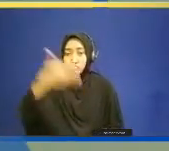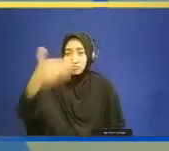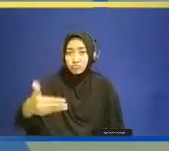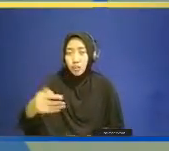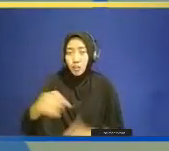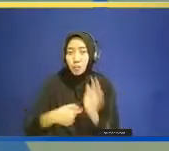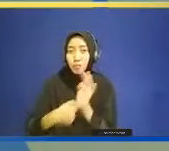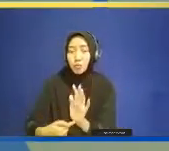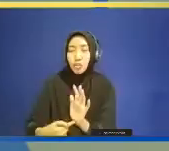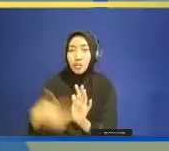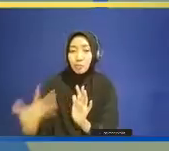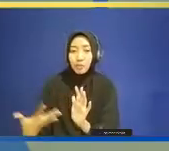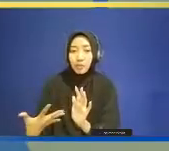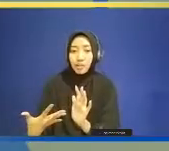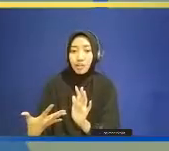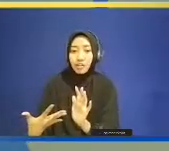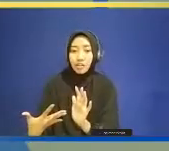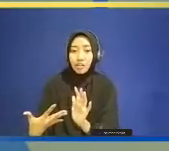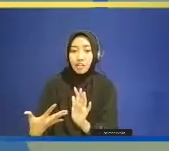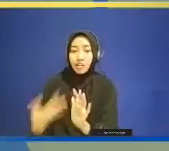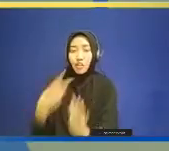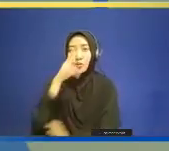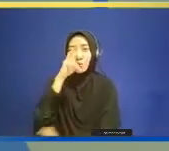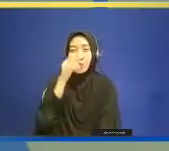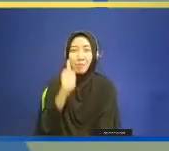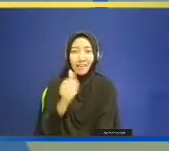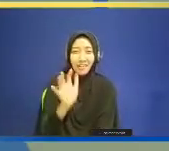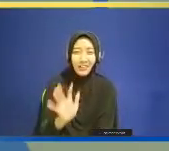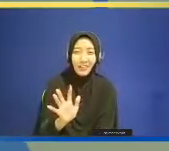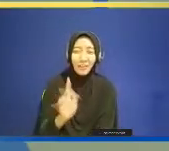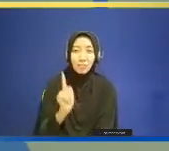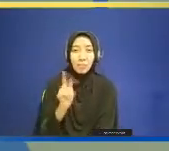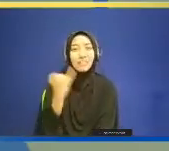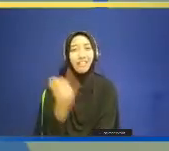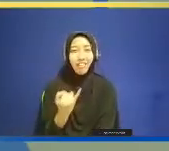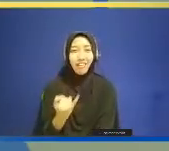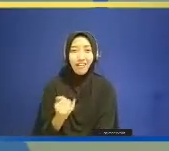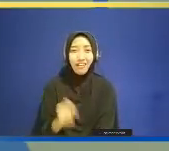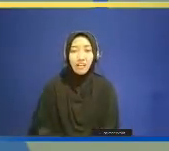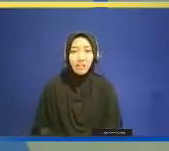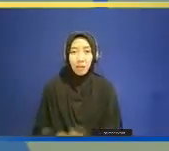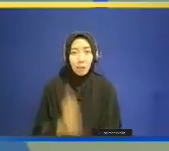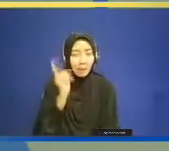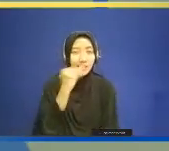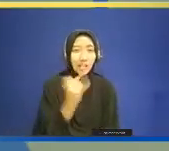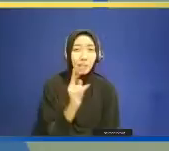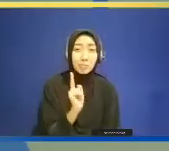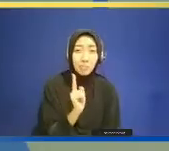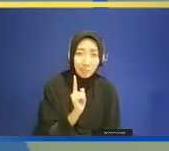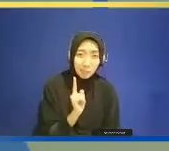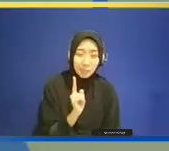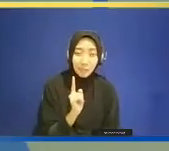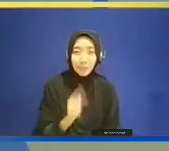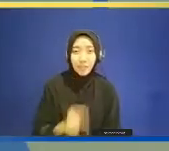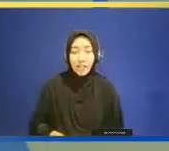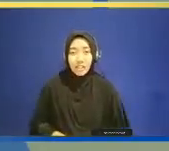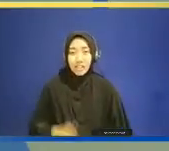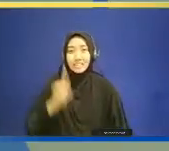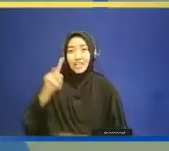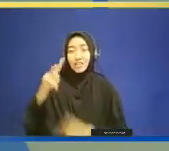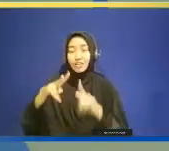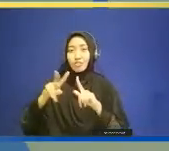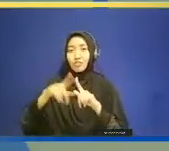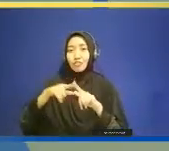hanya menunjukkan bahwa dia punya rasa humor yang baik karena pasti salah kenapa pasti salah ada satu variabel yang